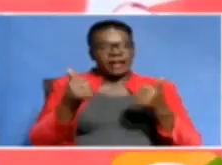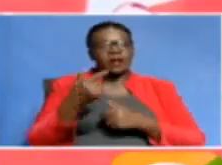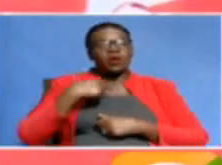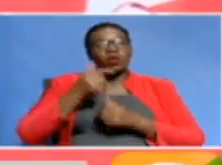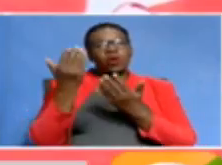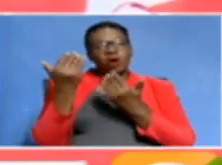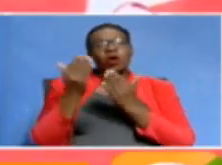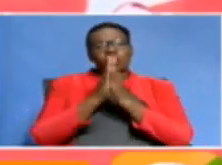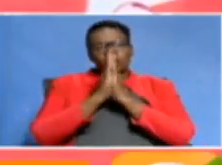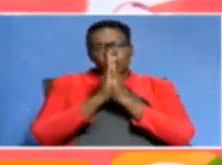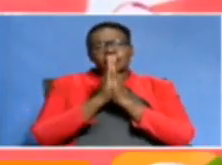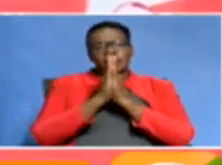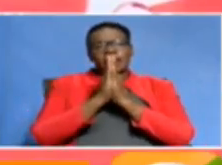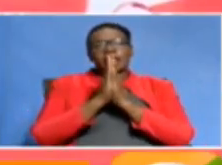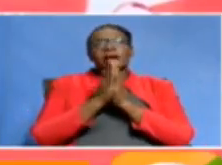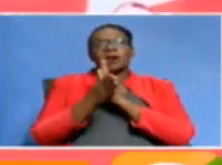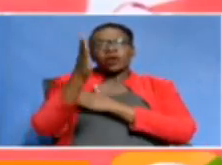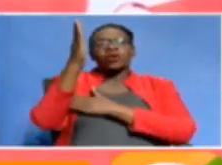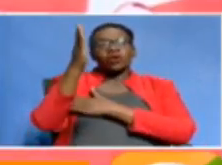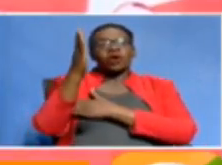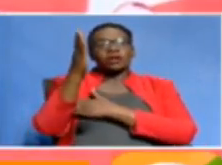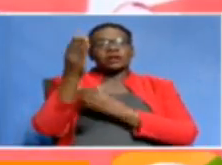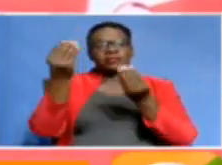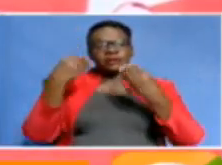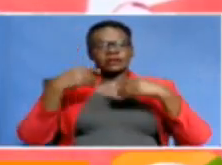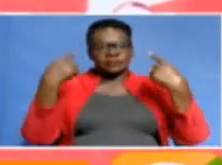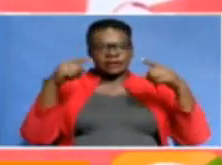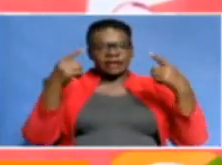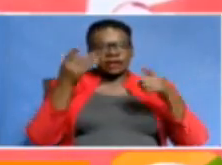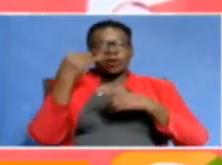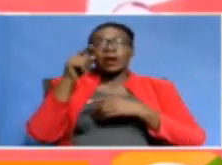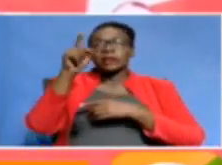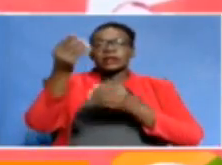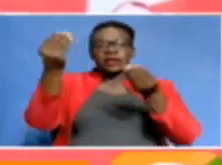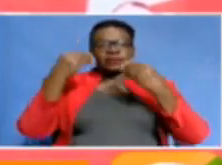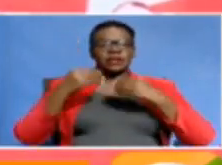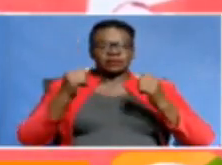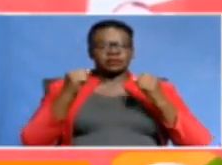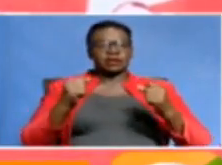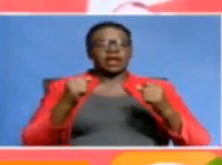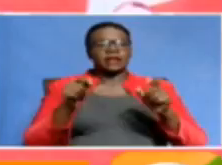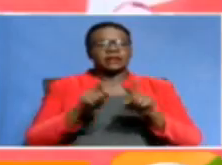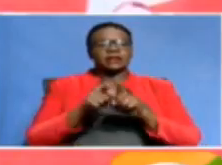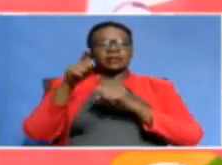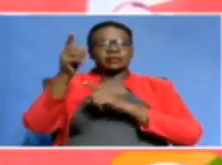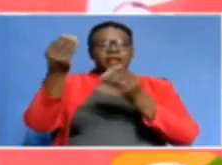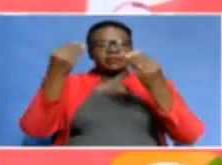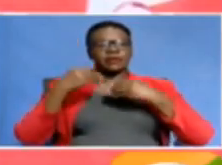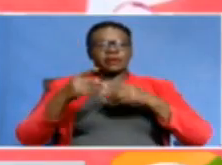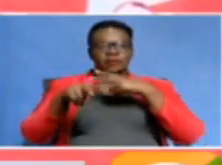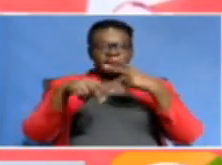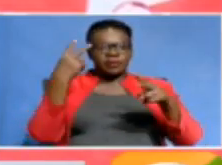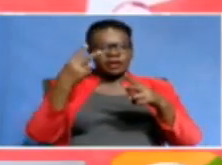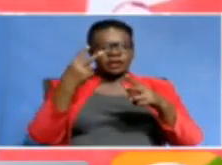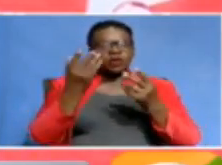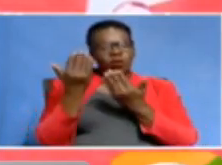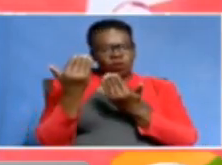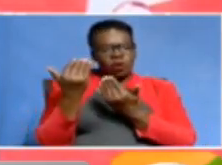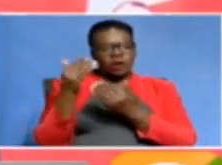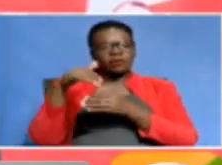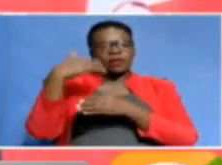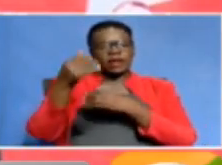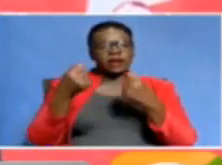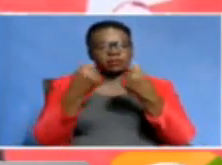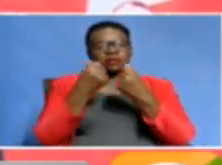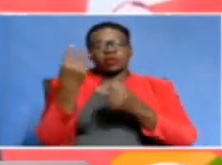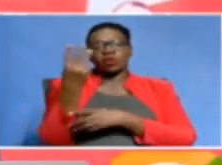tunaomba Mungu, inshallah. Mungu akipenda tunaifika. Sababu pia nienda natupatia nguvu. Leo ametupatia nguvu tukashinda. Tunangoja next game ambayo ni